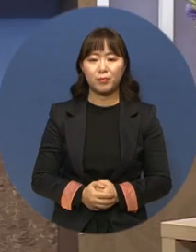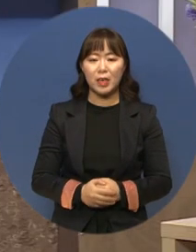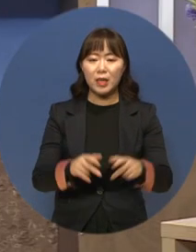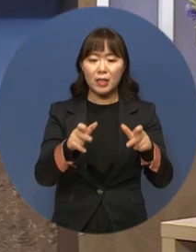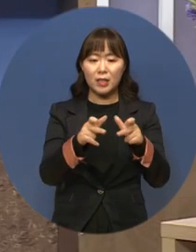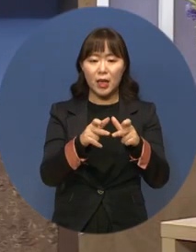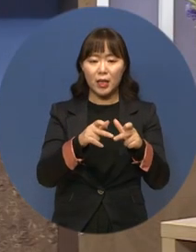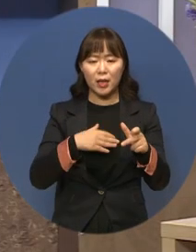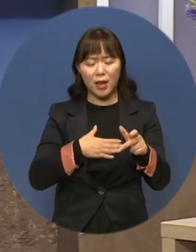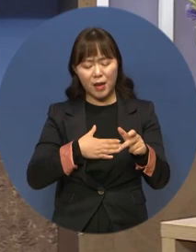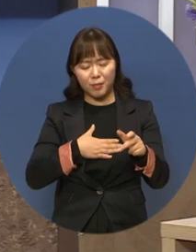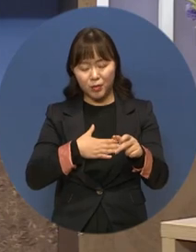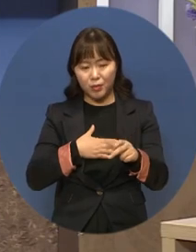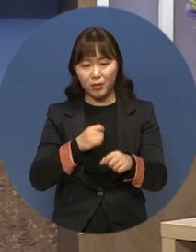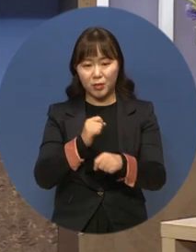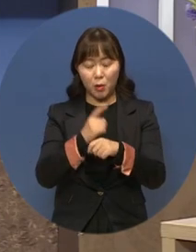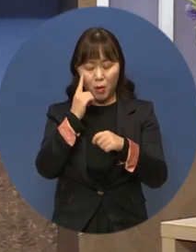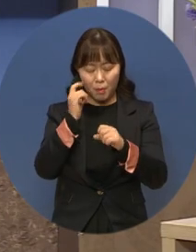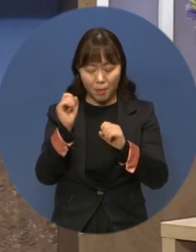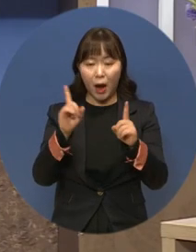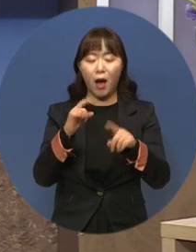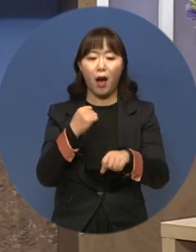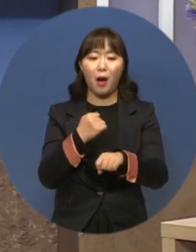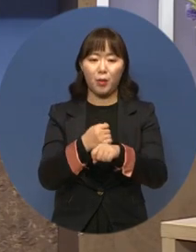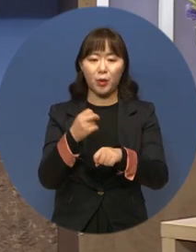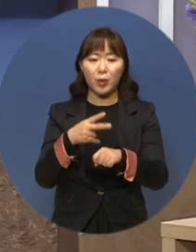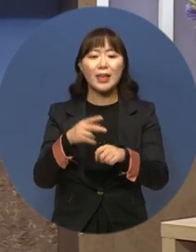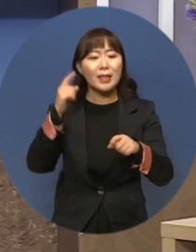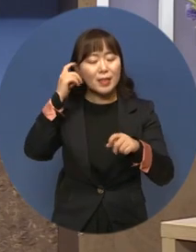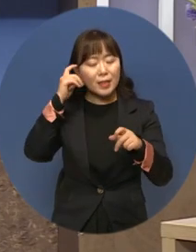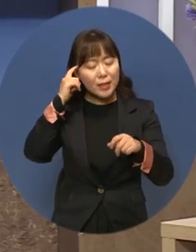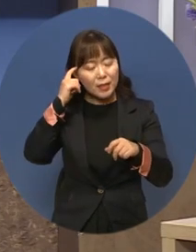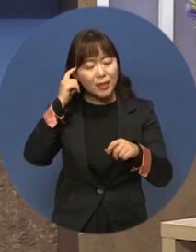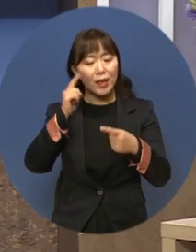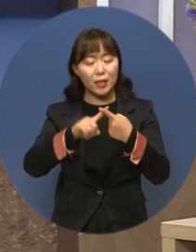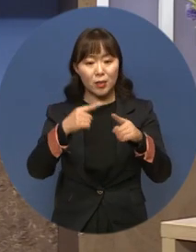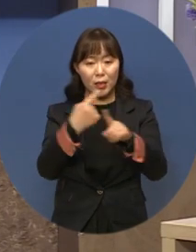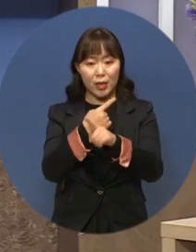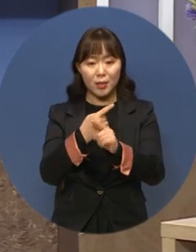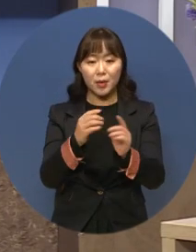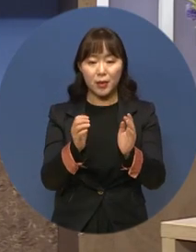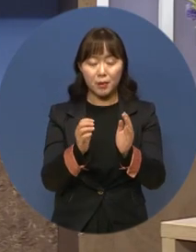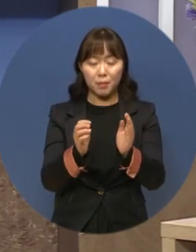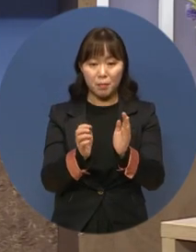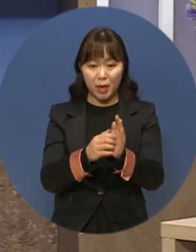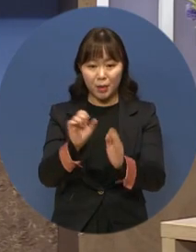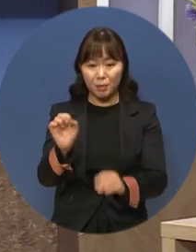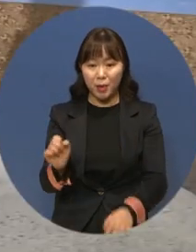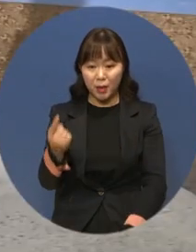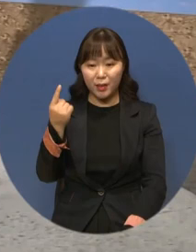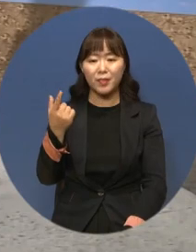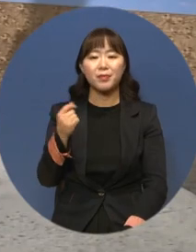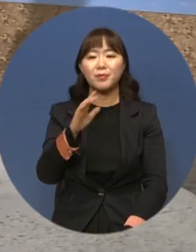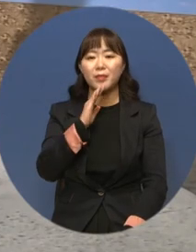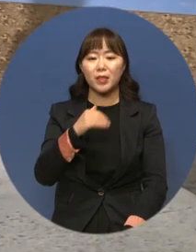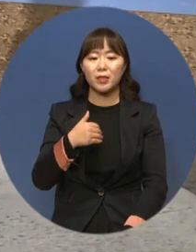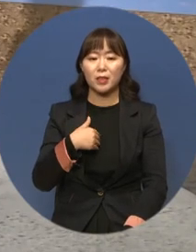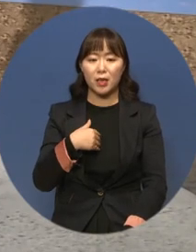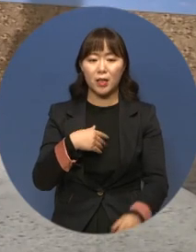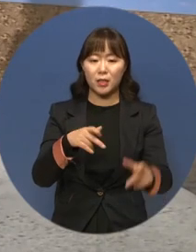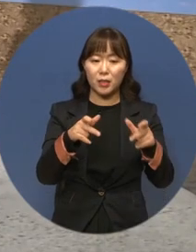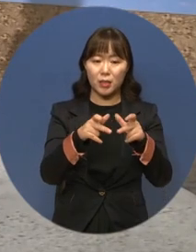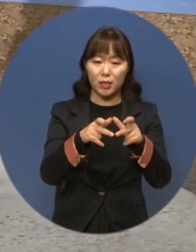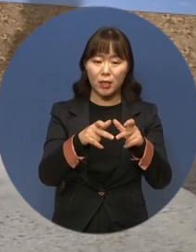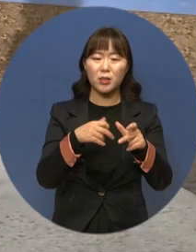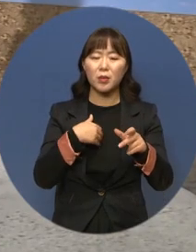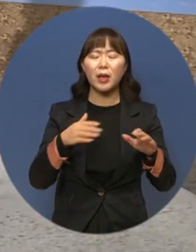장애의 감수성을 일깨워주고 좀 장애 인식에 대해서도 좀 개선이 됐던 그런 계기가 되셨나요? 그렇죠. 제가 장애인이었는데